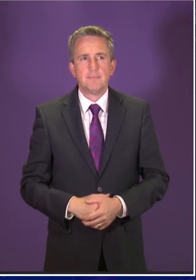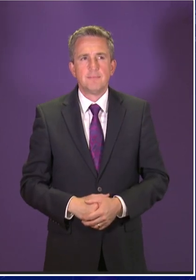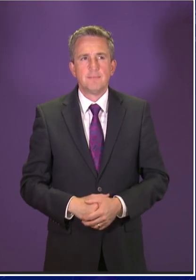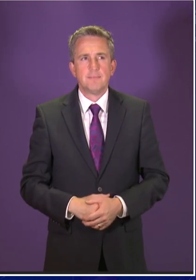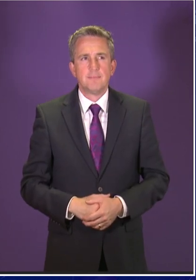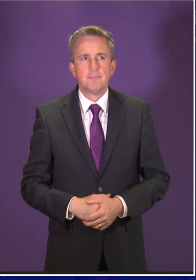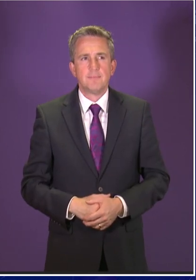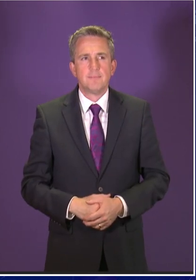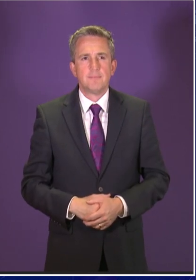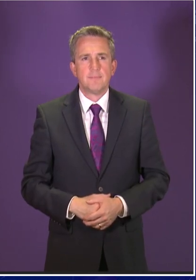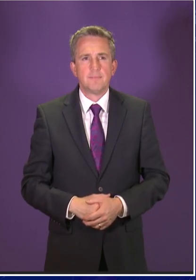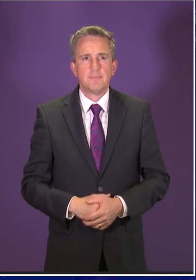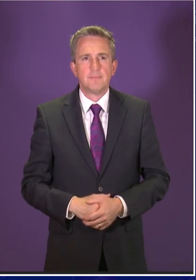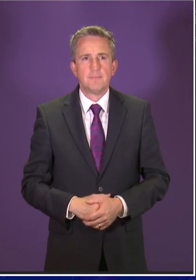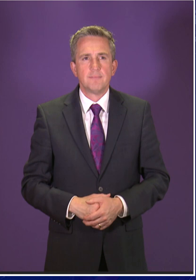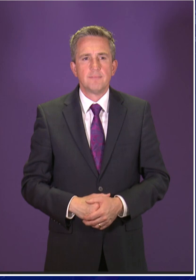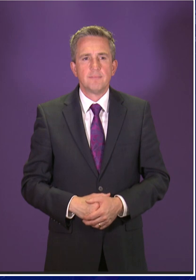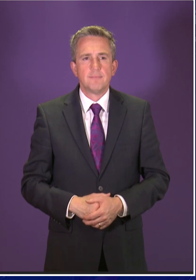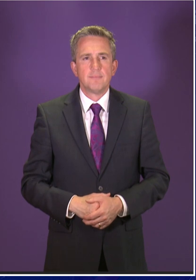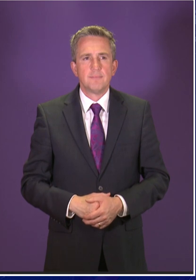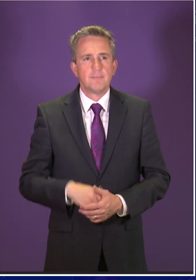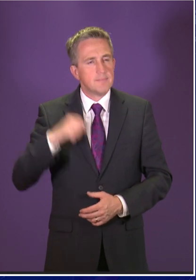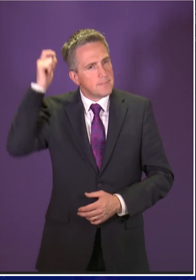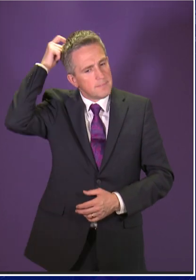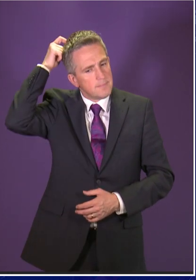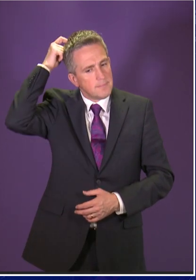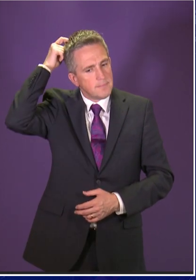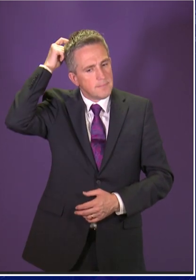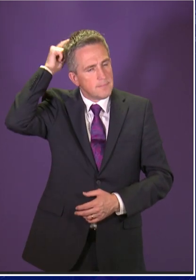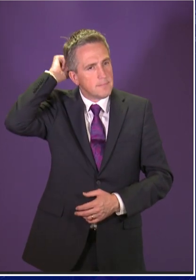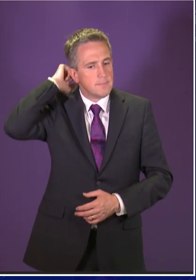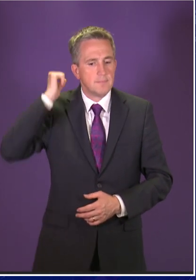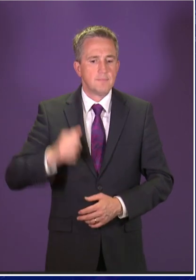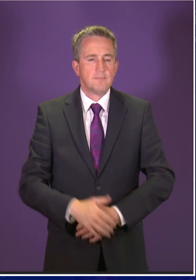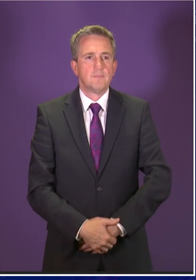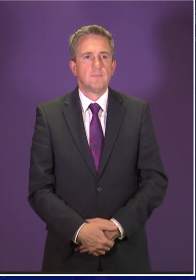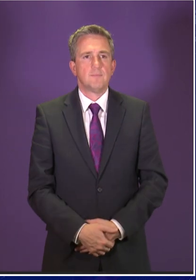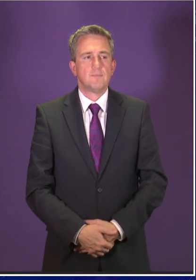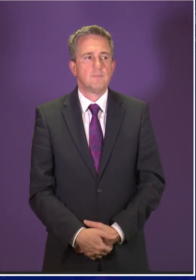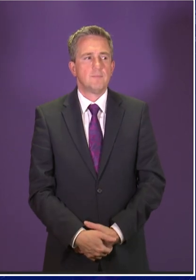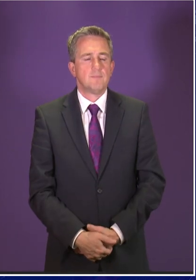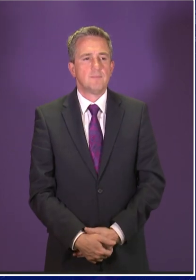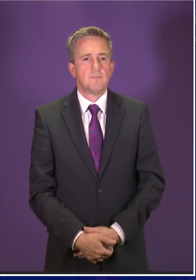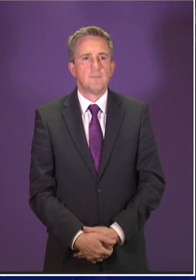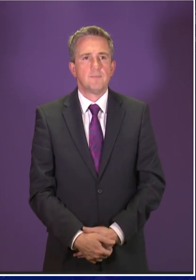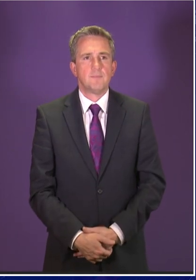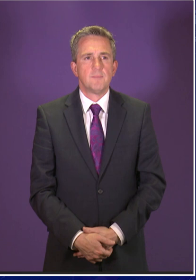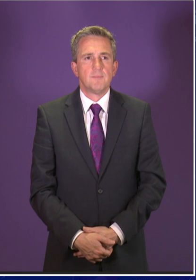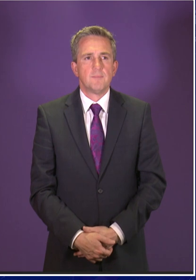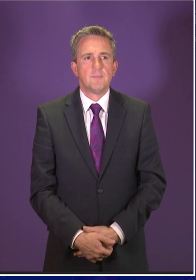戏剧是舞台上有演员为观众表演的一种文明生活方